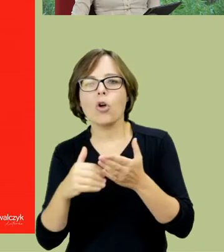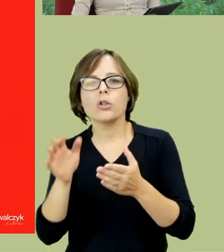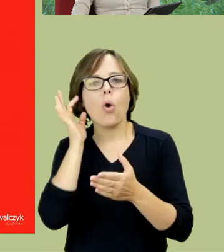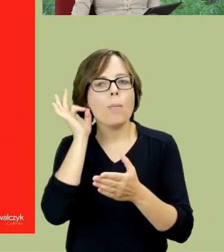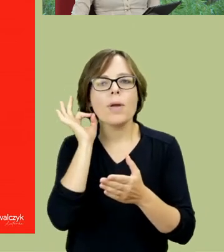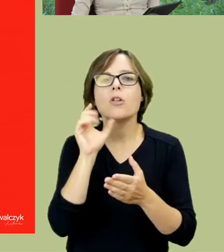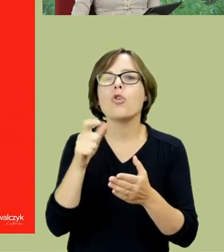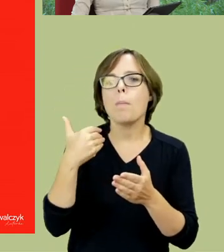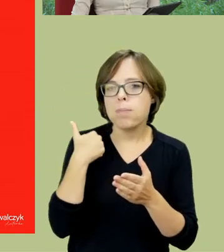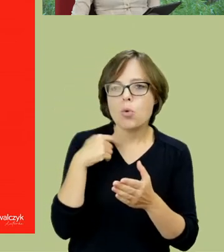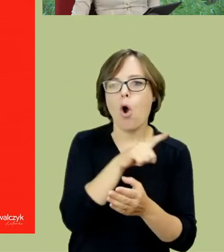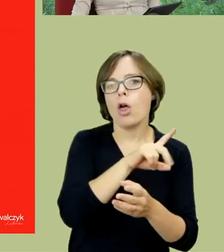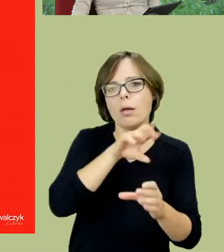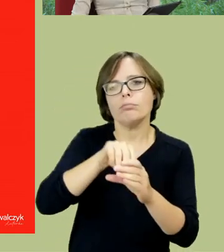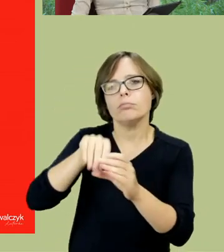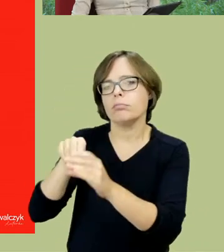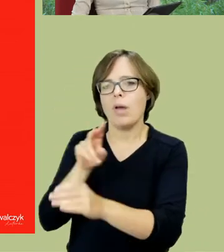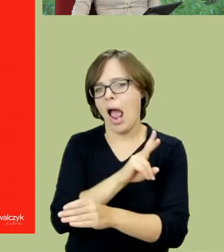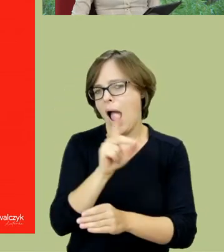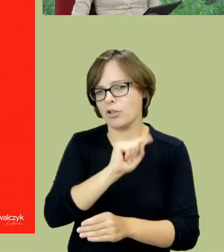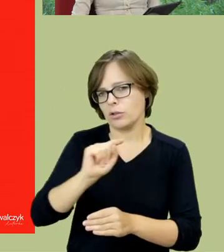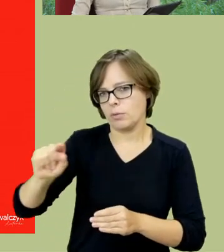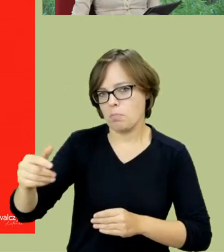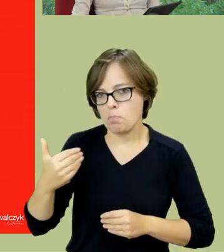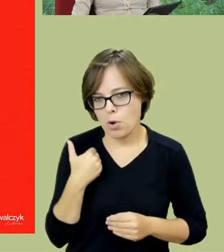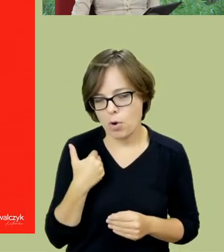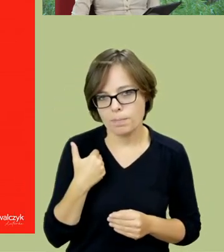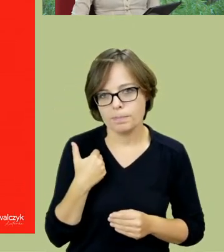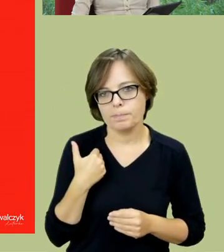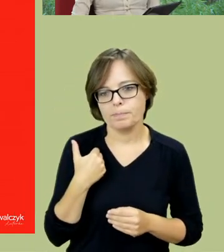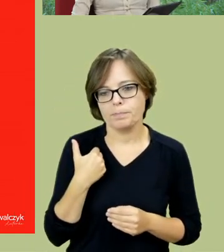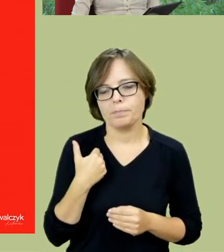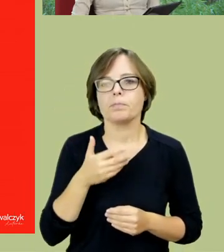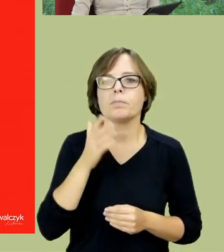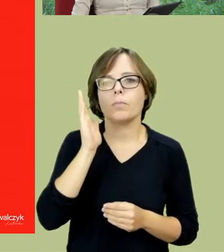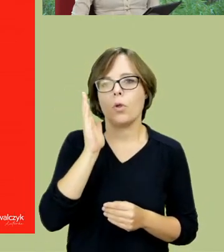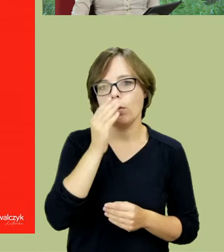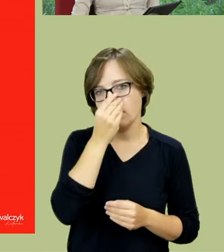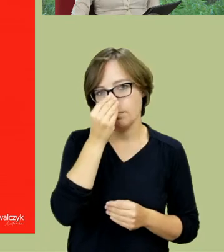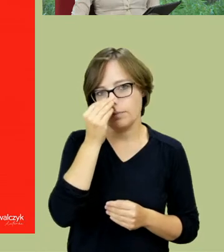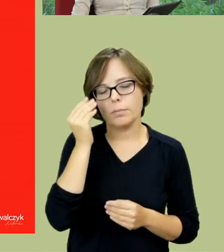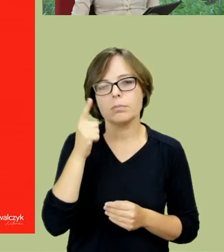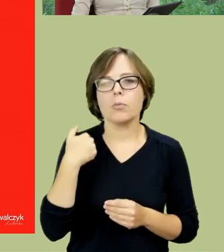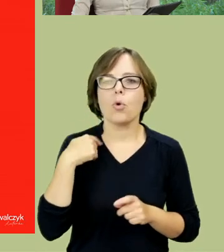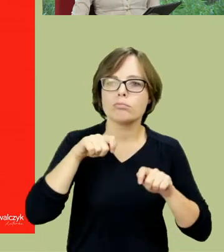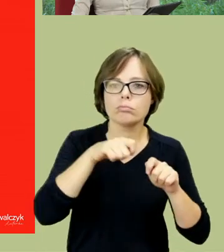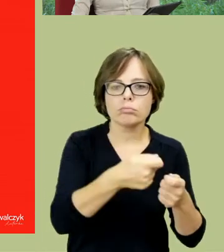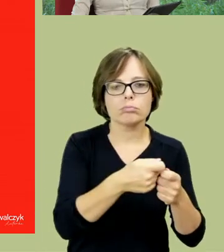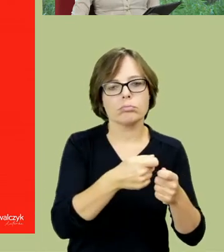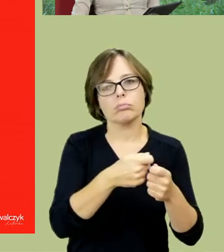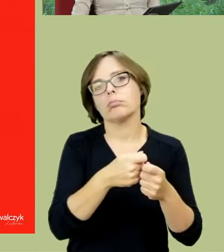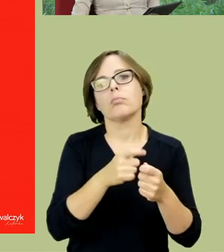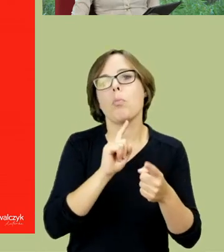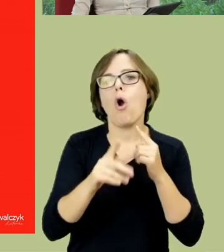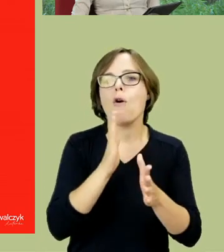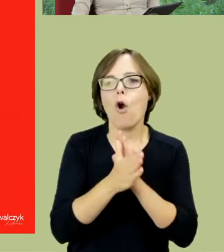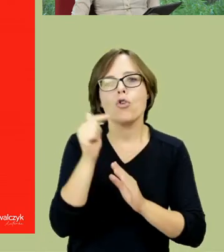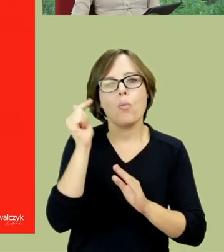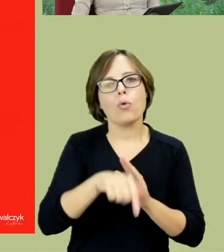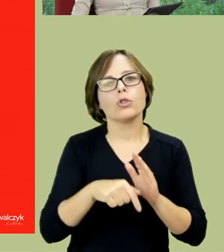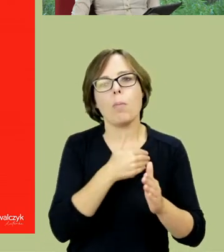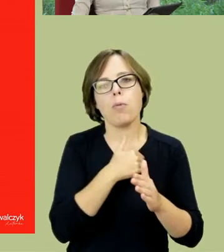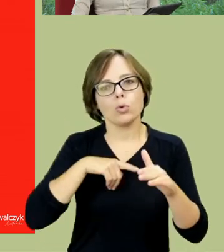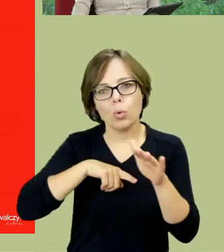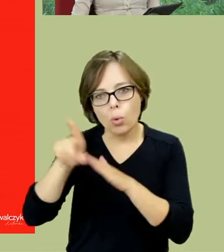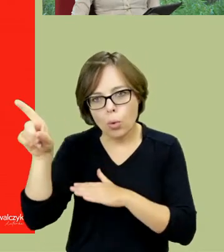jakie tylko powstawały, po przymusową emigrację po wojnie i